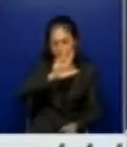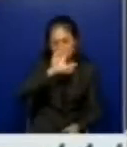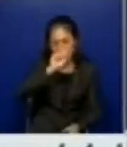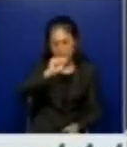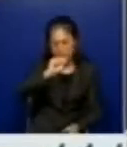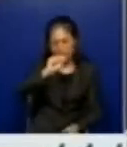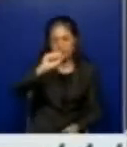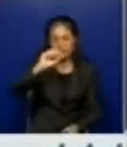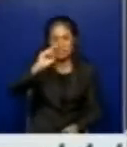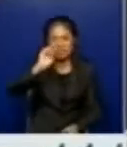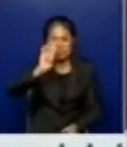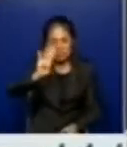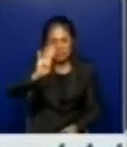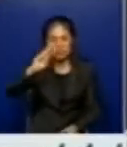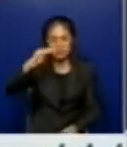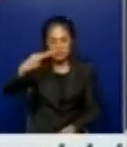ในจำนวนนี้นะครับ